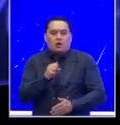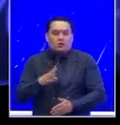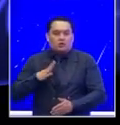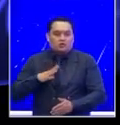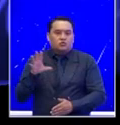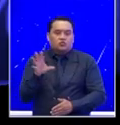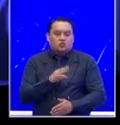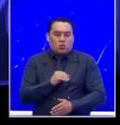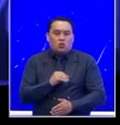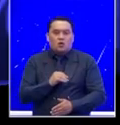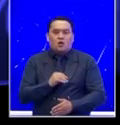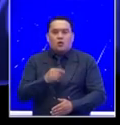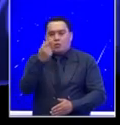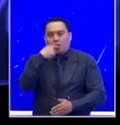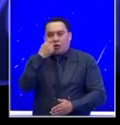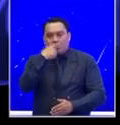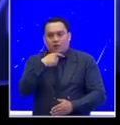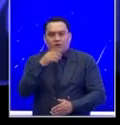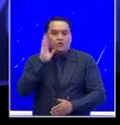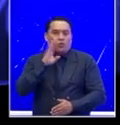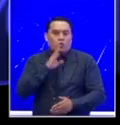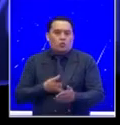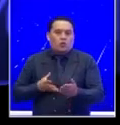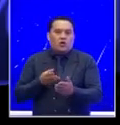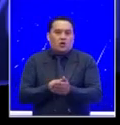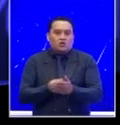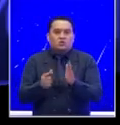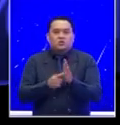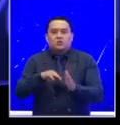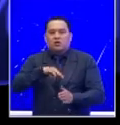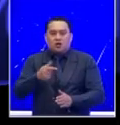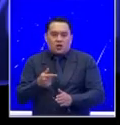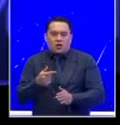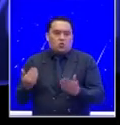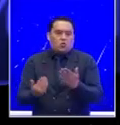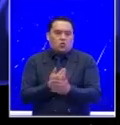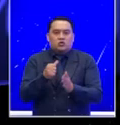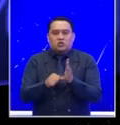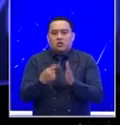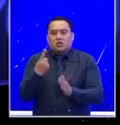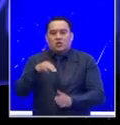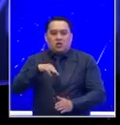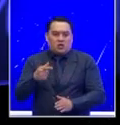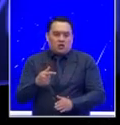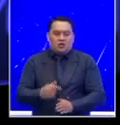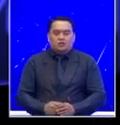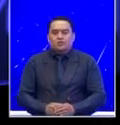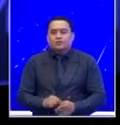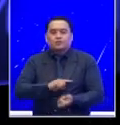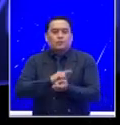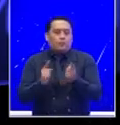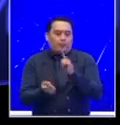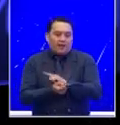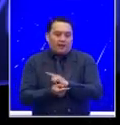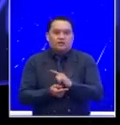буквально в тиинах. А вот жители Панфиловского района за воду будут платить меньше на 7 тенге. Новый тариф 61 тенге 53 тиин. Изменения коснулись